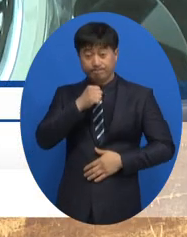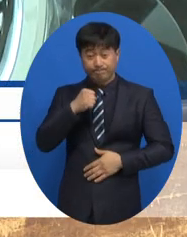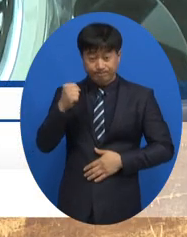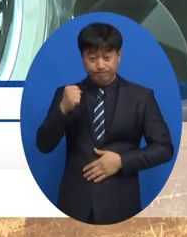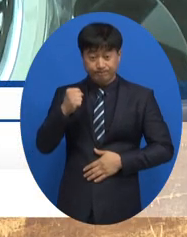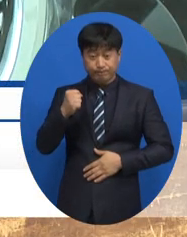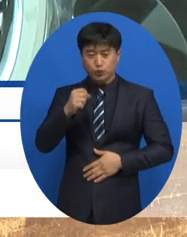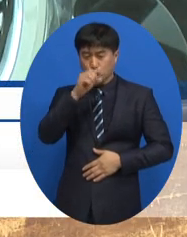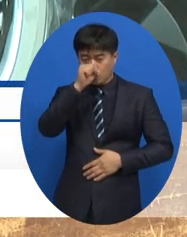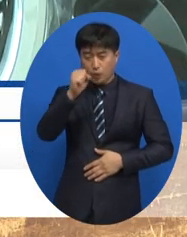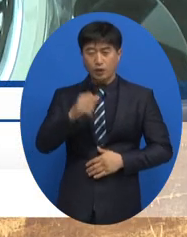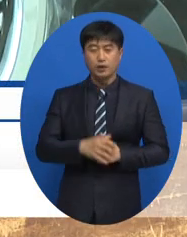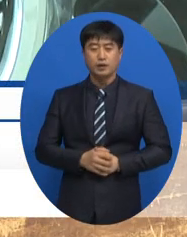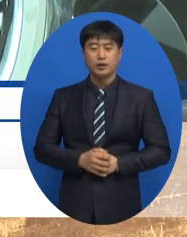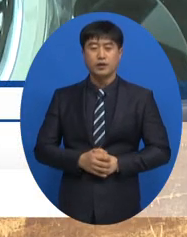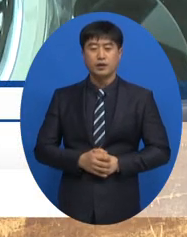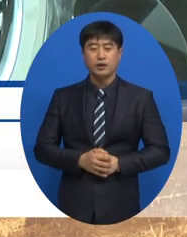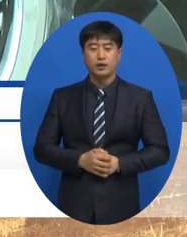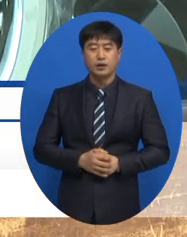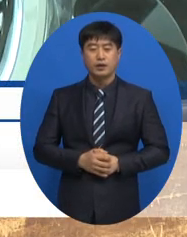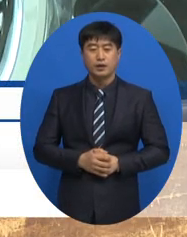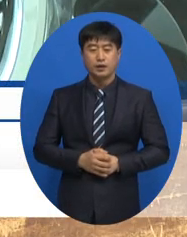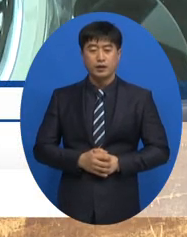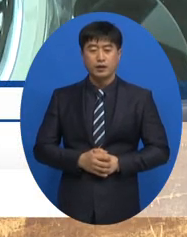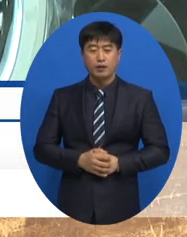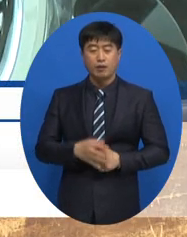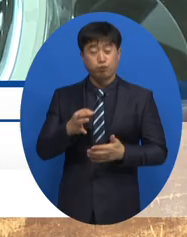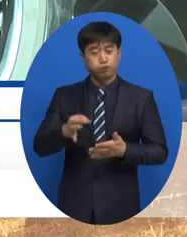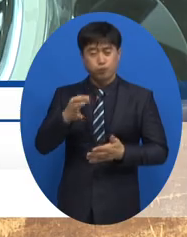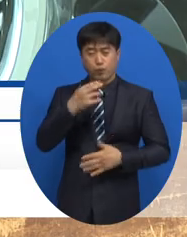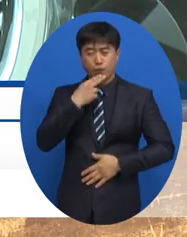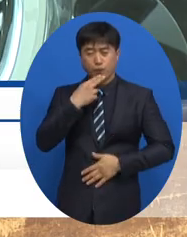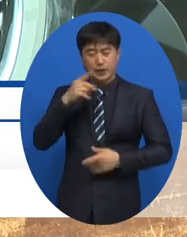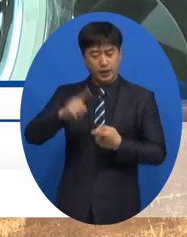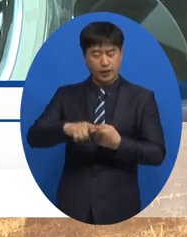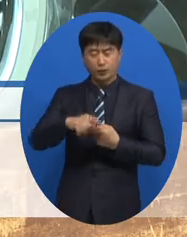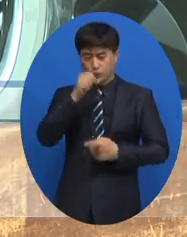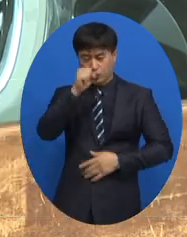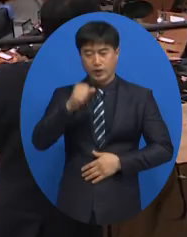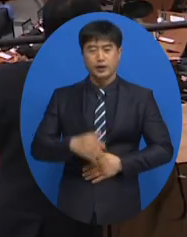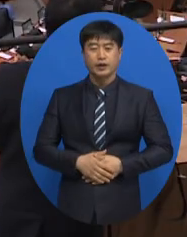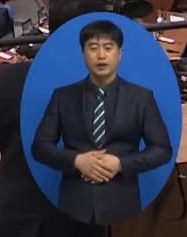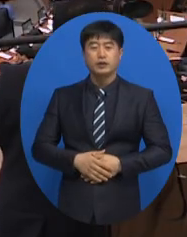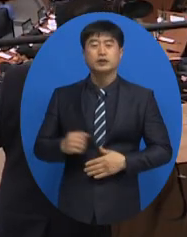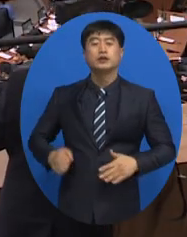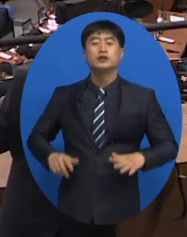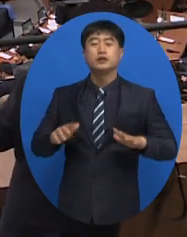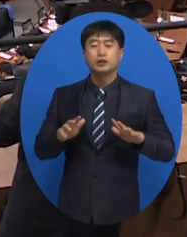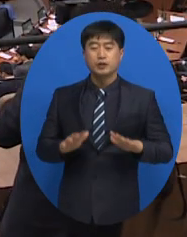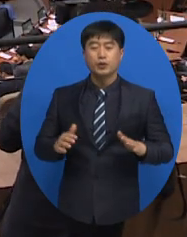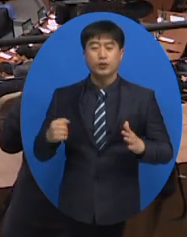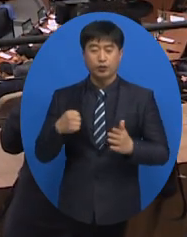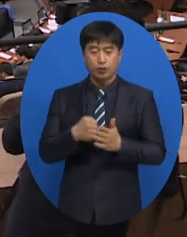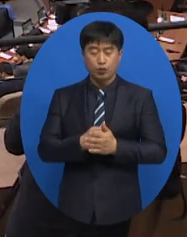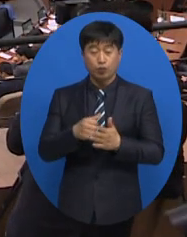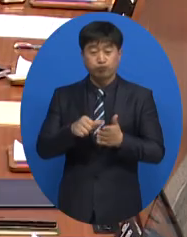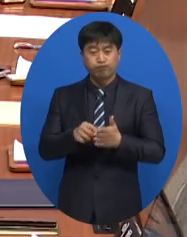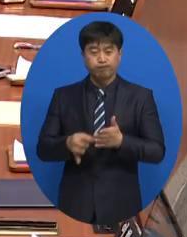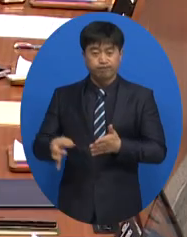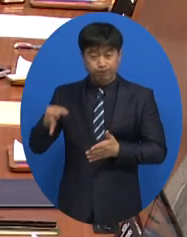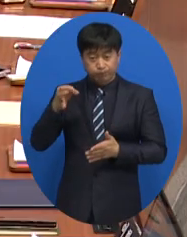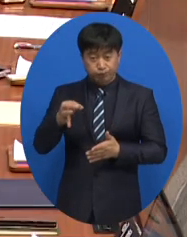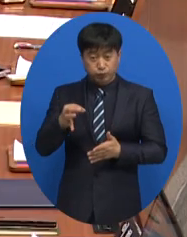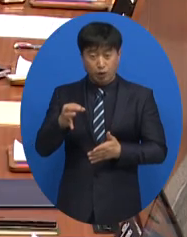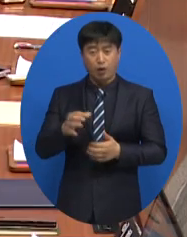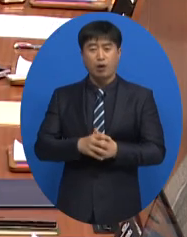대찬성이죠. 도민은 대찬성이죠. 뭐. 네. 안 열렸으면 좋겠어요. 이대로 갔으면 좋겠습니다. 이번 결정은 고물가와 고금리 상황